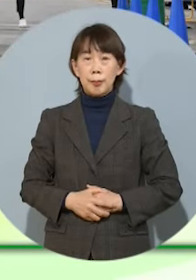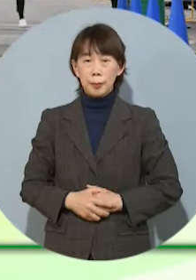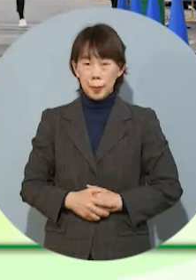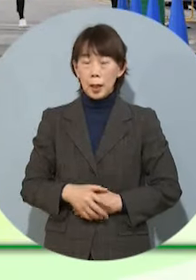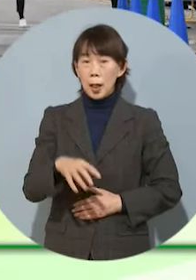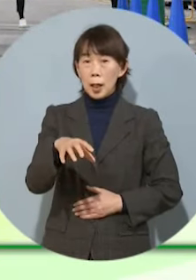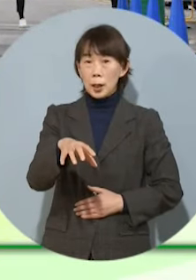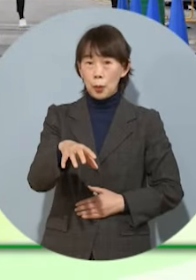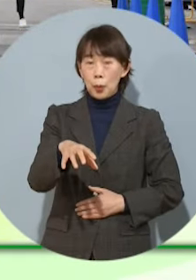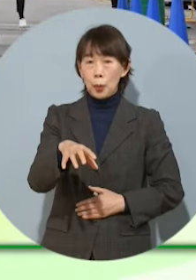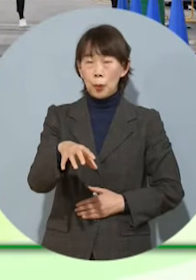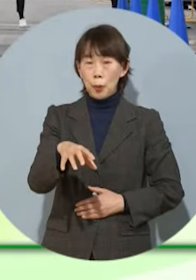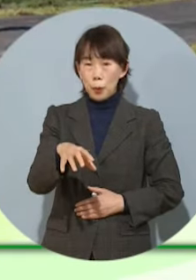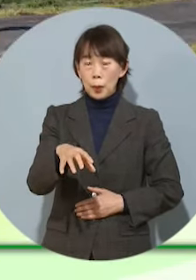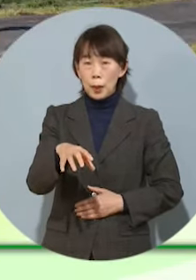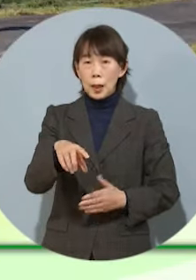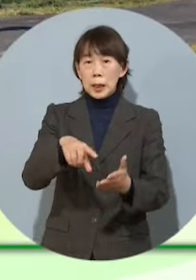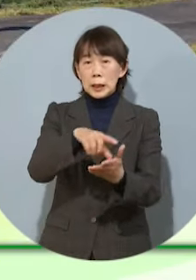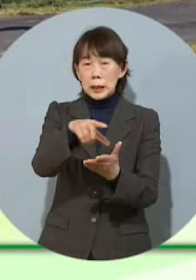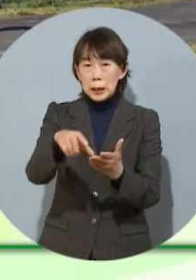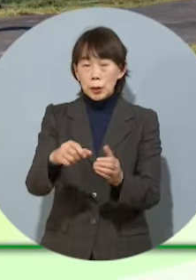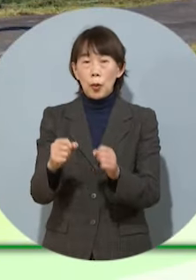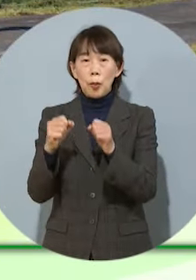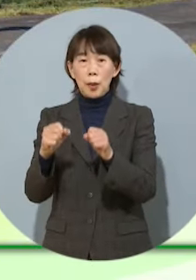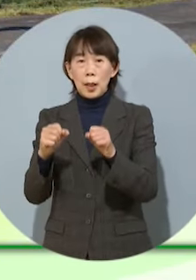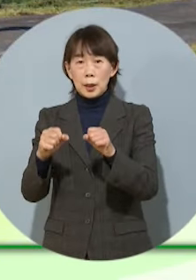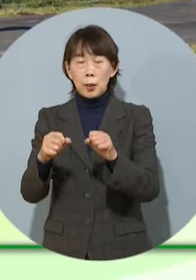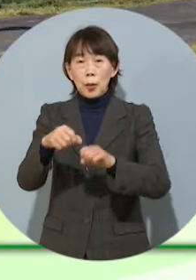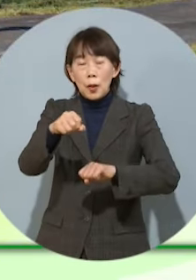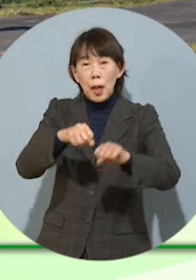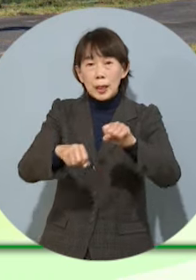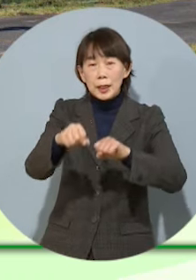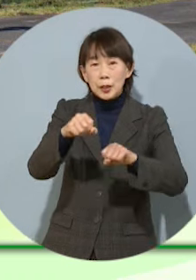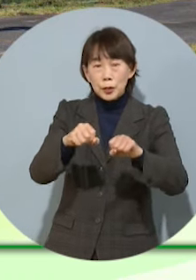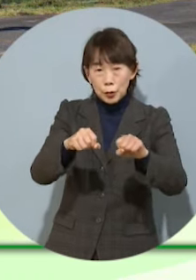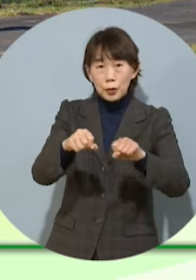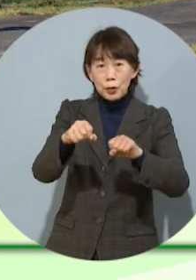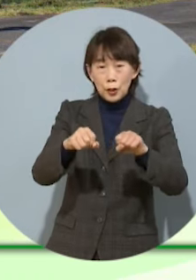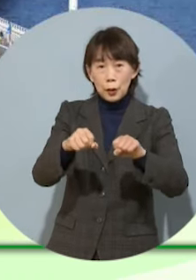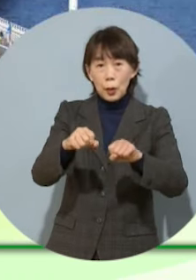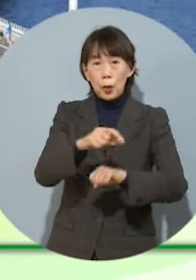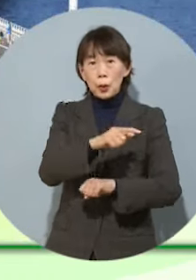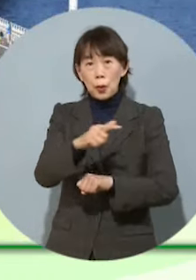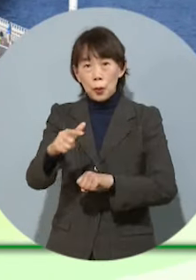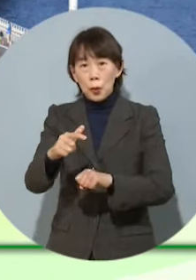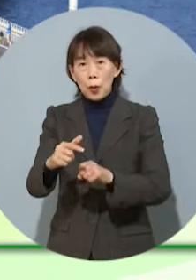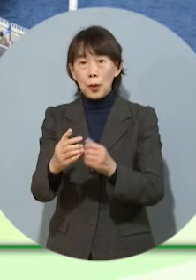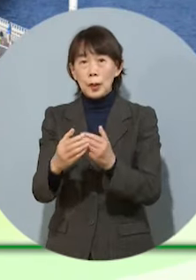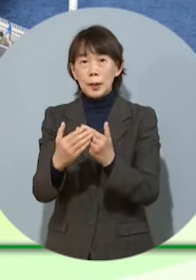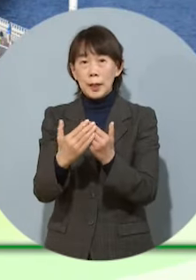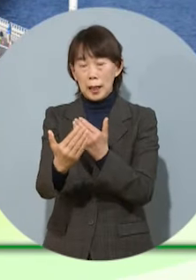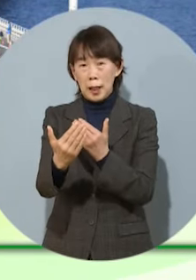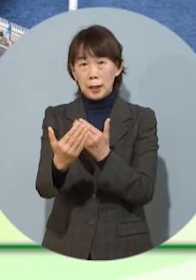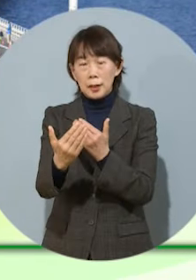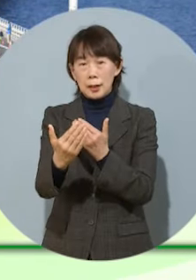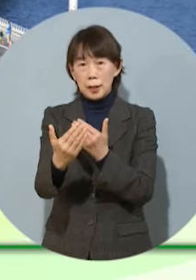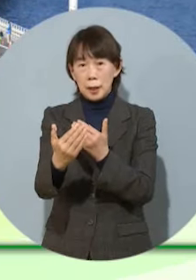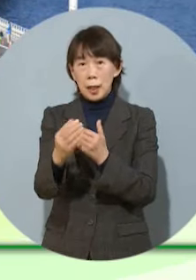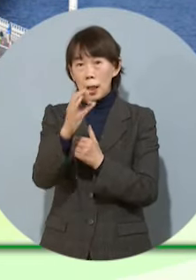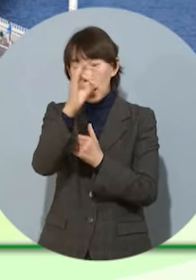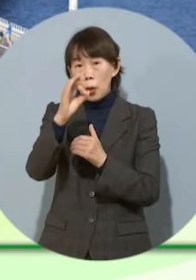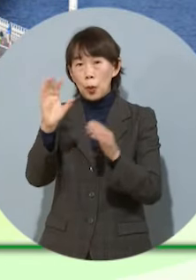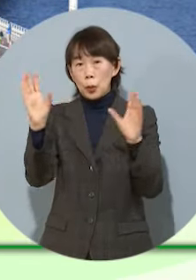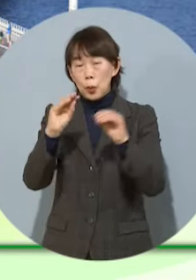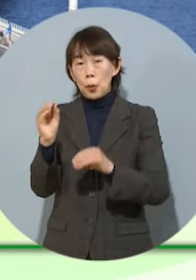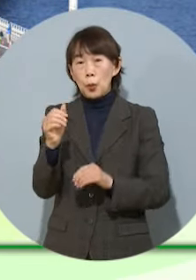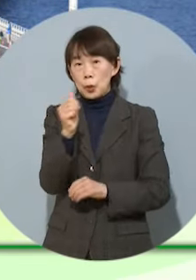会場では各地のマラソンやランニング、サイクリングなどの関連大会や観光情報の